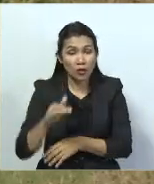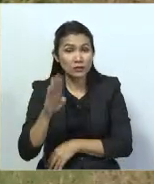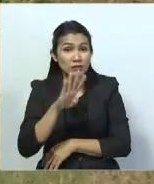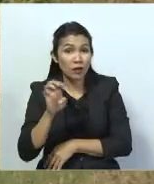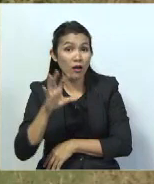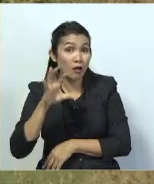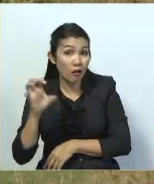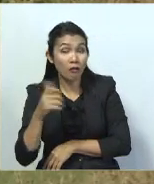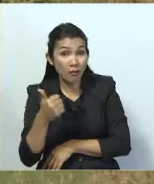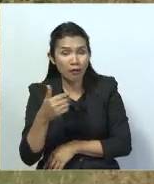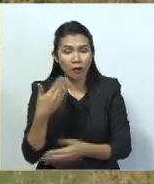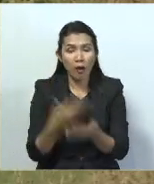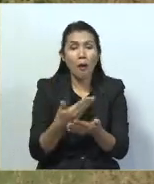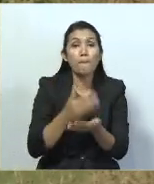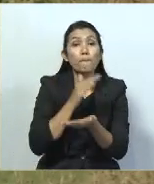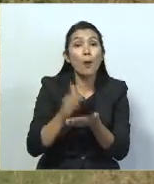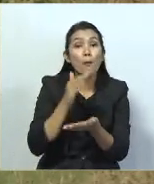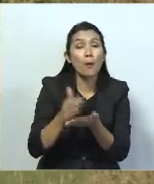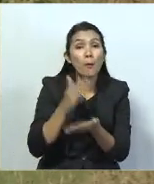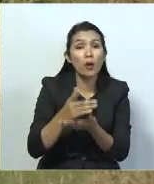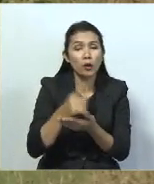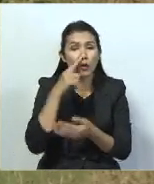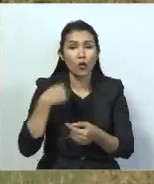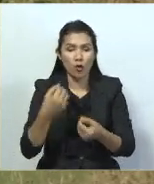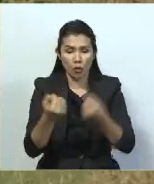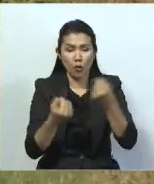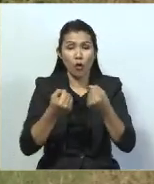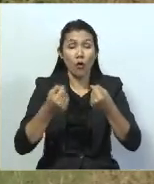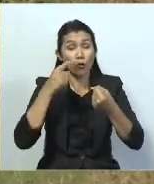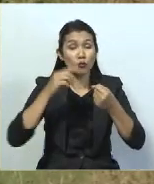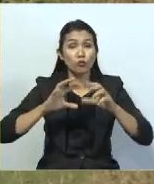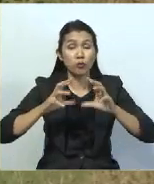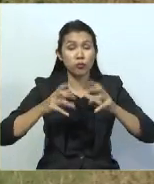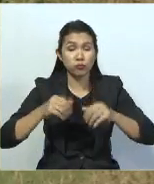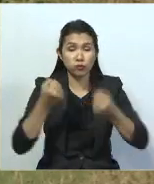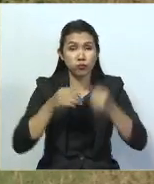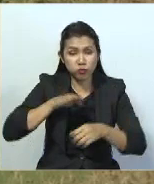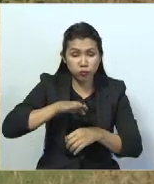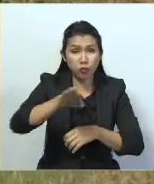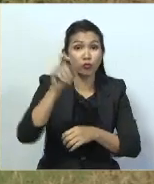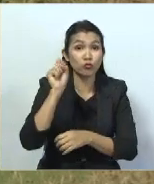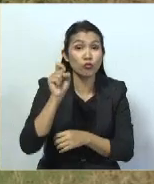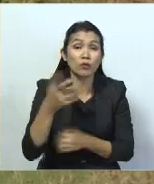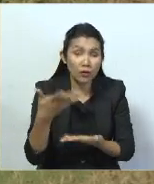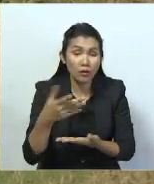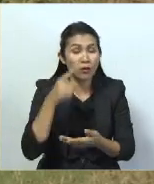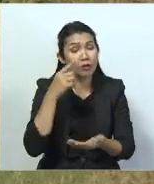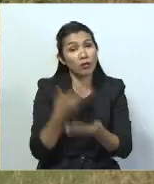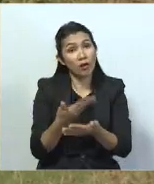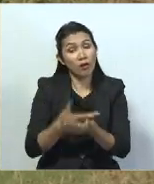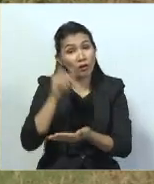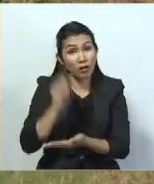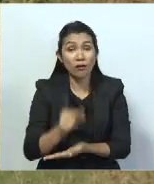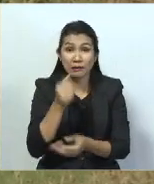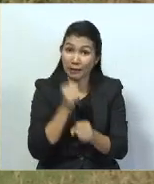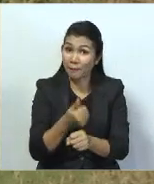รวมถึงอนุญาตผ่อนผันให้รถสามารถที่จะวิ่งบนทางด่วนได้รวมถึงให้ท้องถิ่นนั้นลดค่าธรรมเนียมจะส